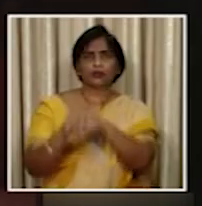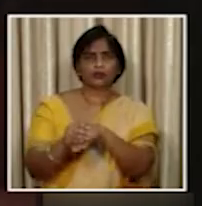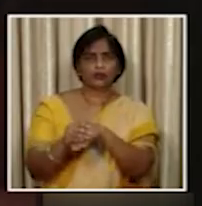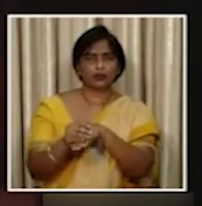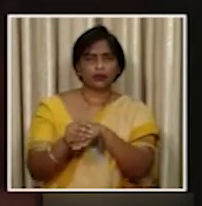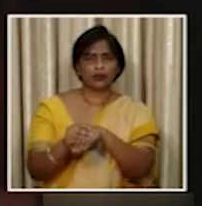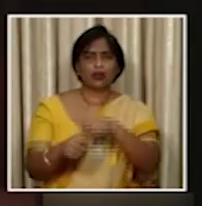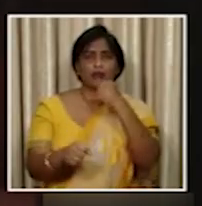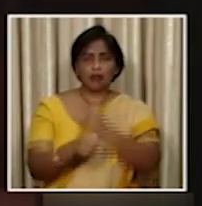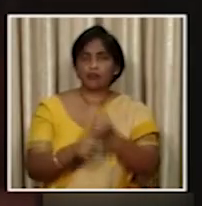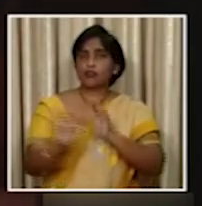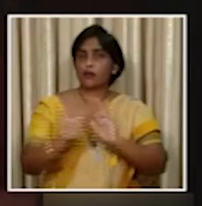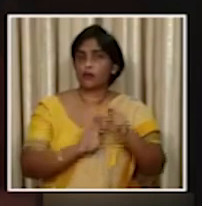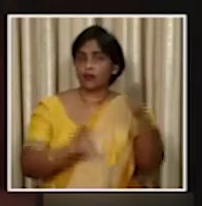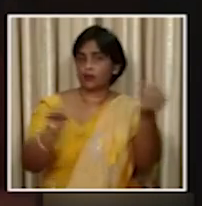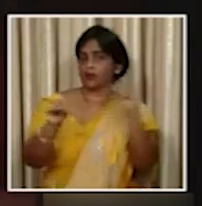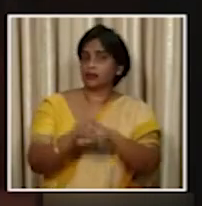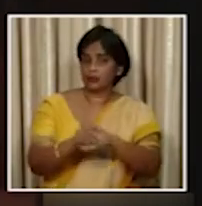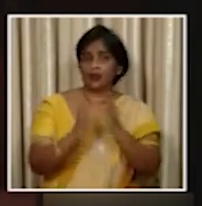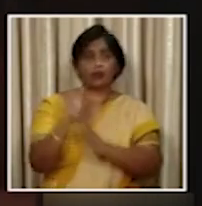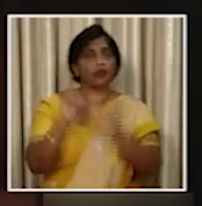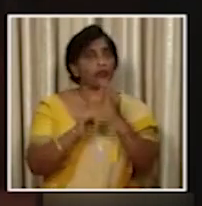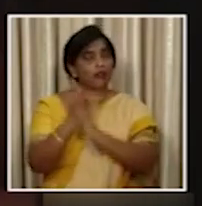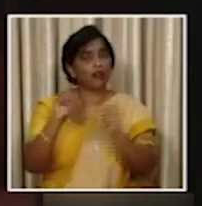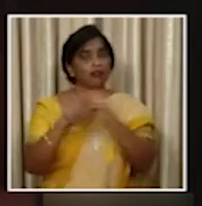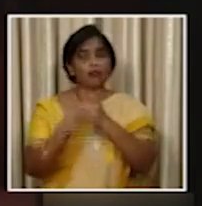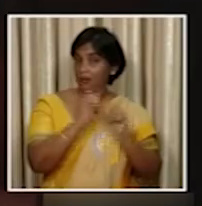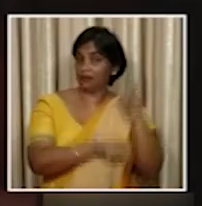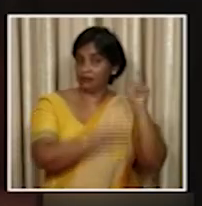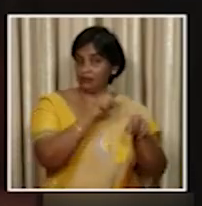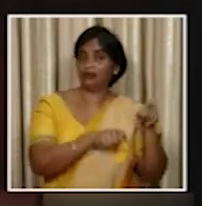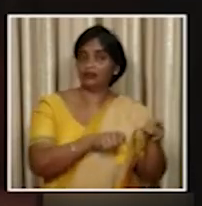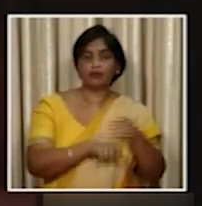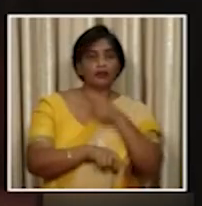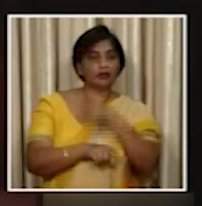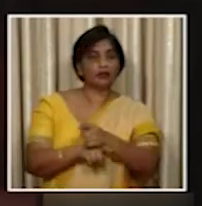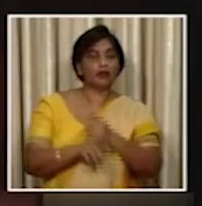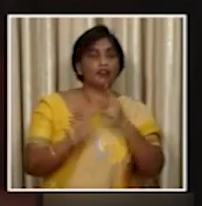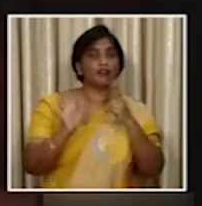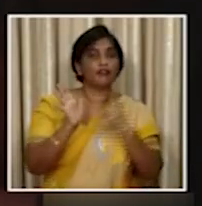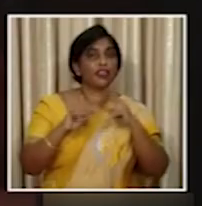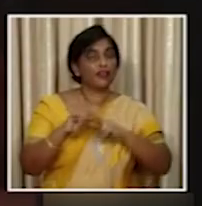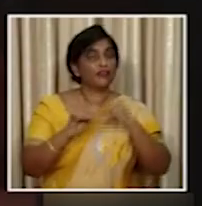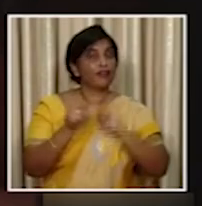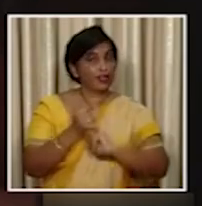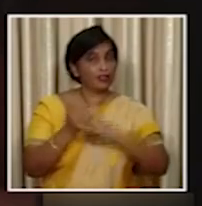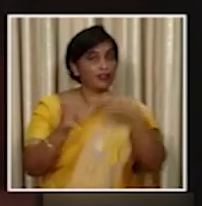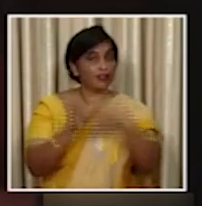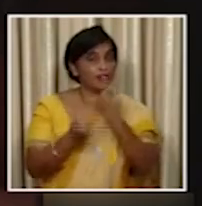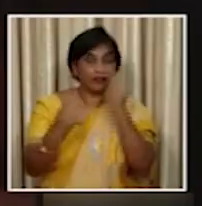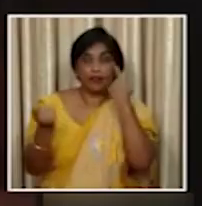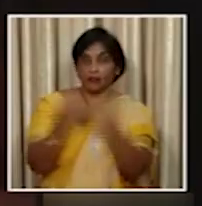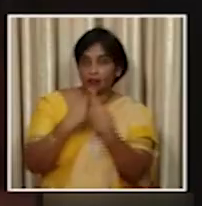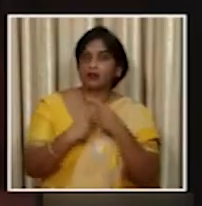කියන්නේ? රාජ්‍ය පාර්ශවයේ නියෝජනය කරන මන්ත්‍රීවරු ඇවිල්ලා එතුමාට තර්ජනය කරනවා. මෙතුමා VFS ගනුදෙනුව ගැන හොයලා බලන්න